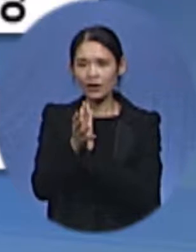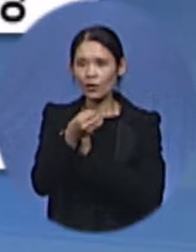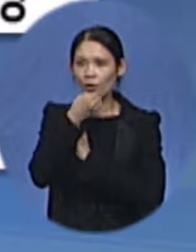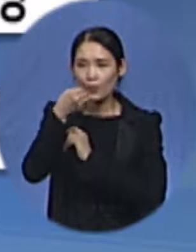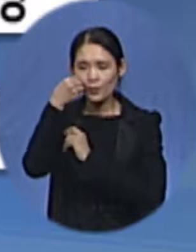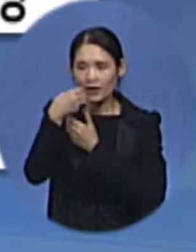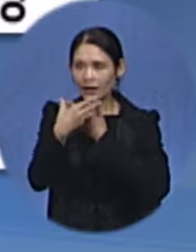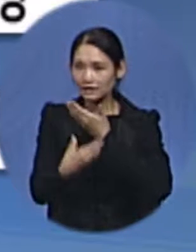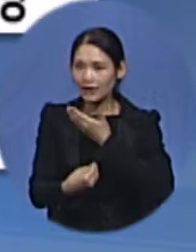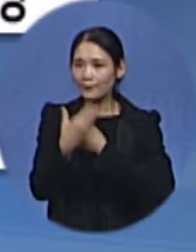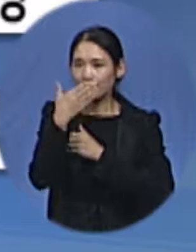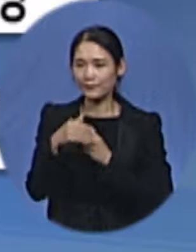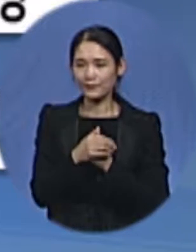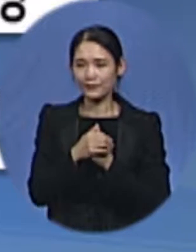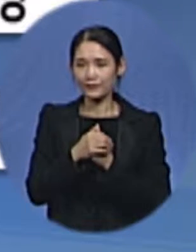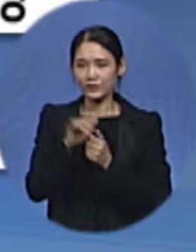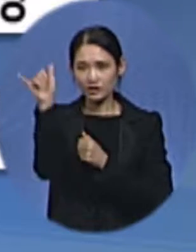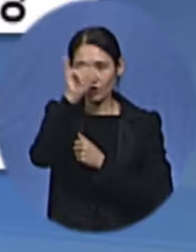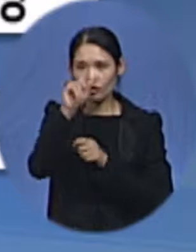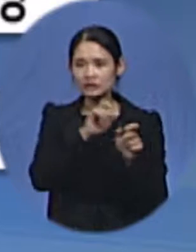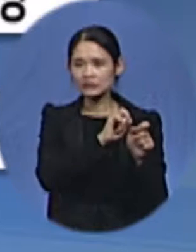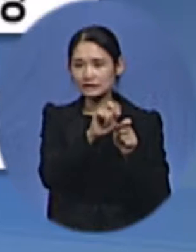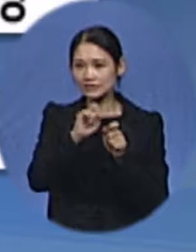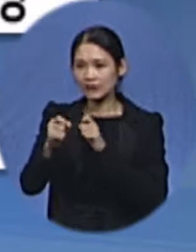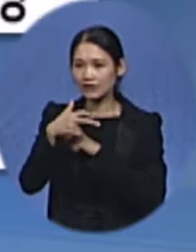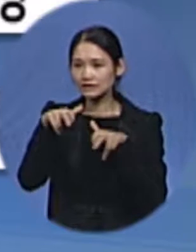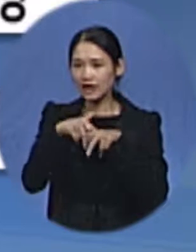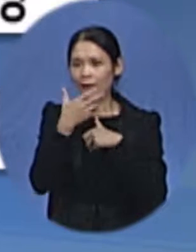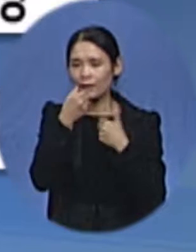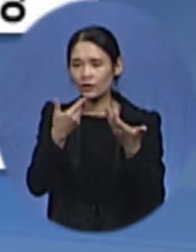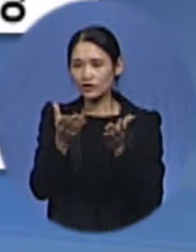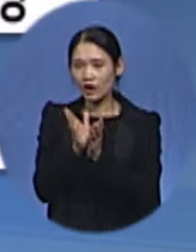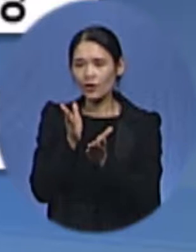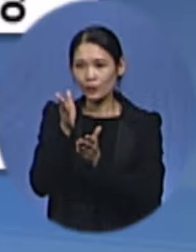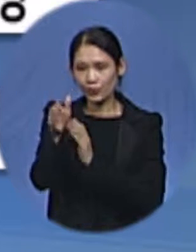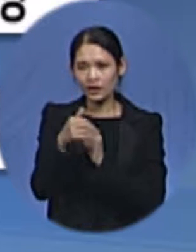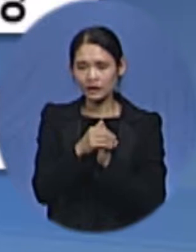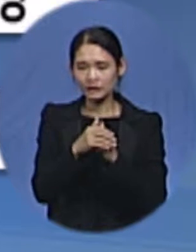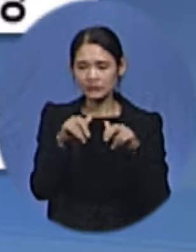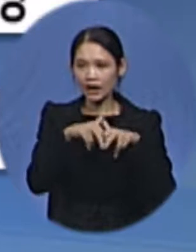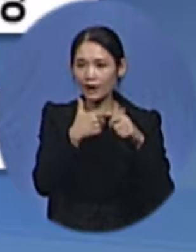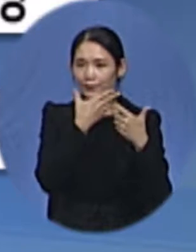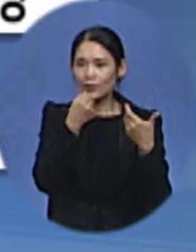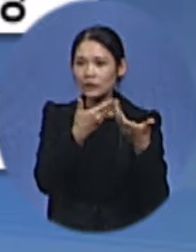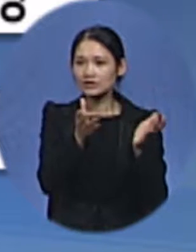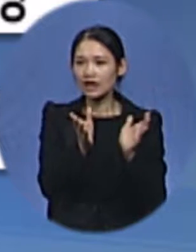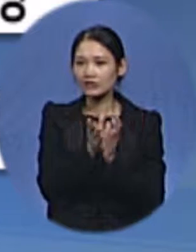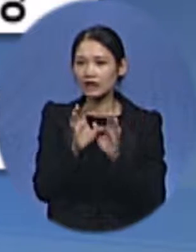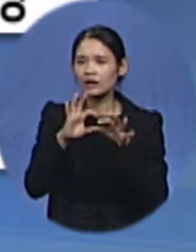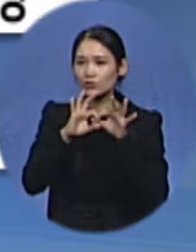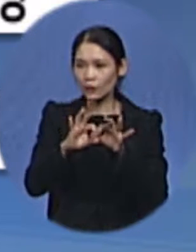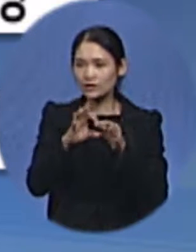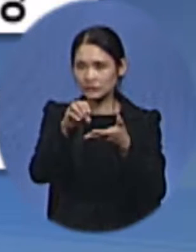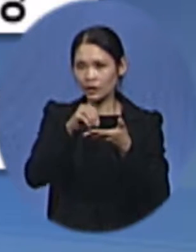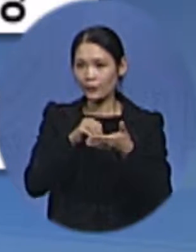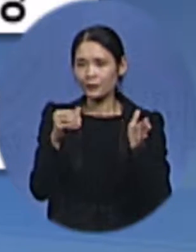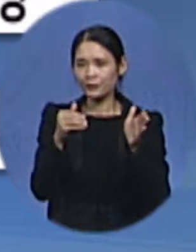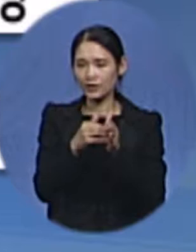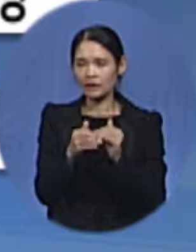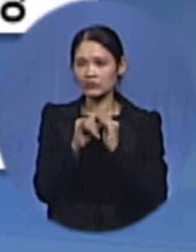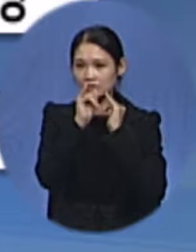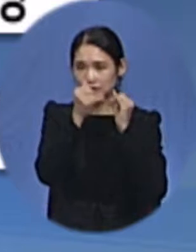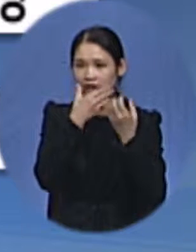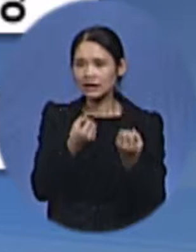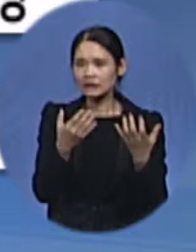홈페이지에서 내려받으면 되며 전국 지자체 장애인복지 관련과 또는 장애인복지단체를 통해 접수받습니다.